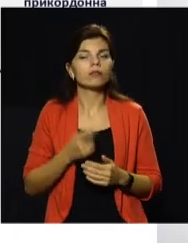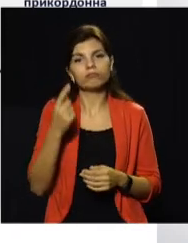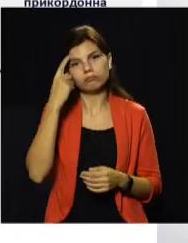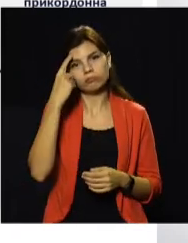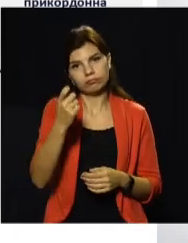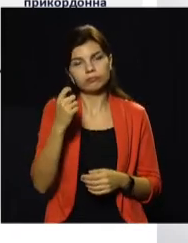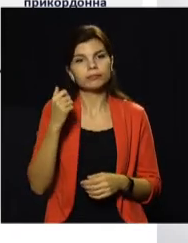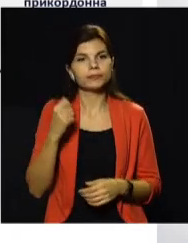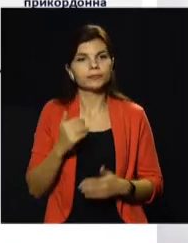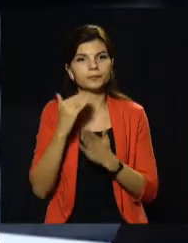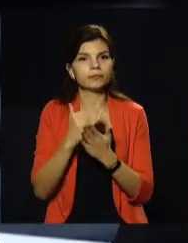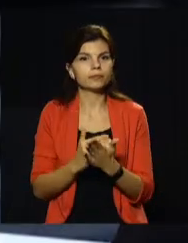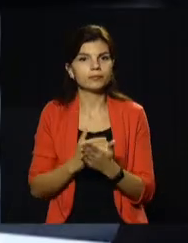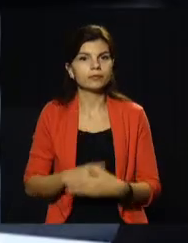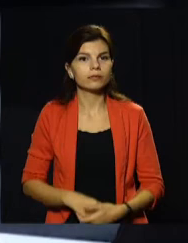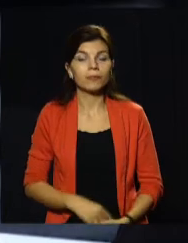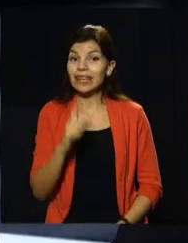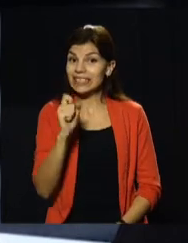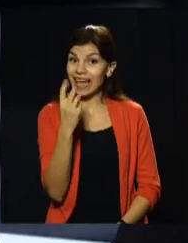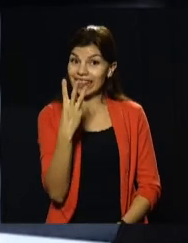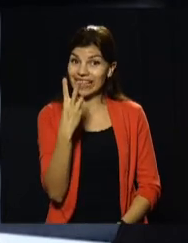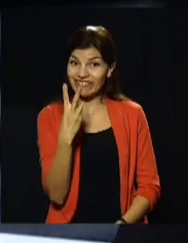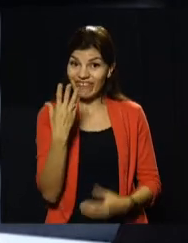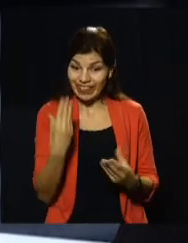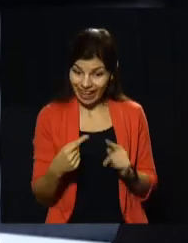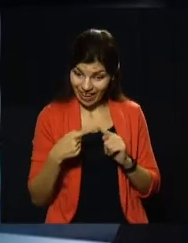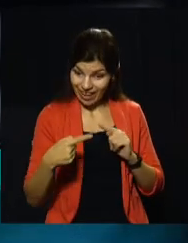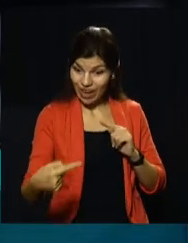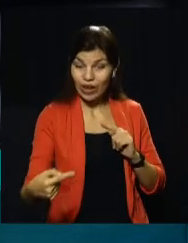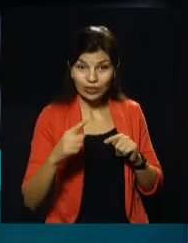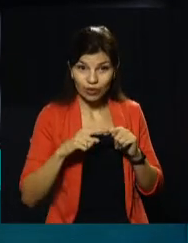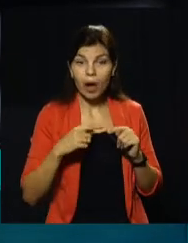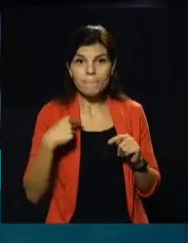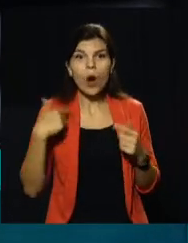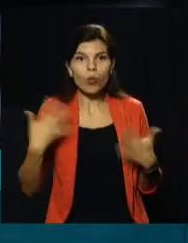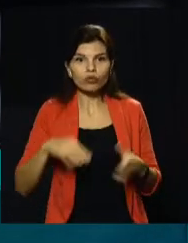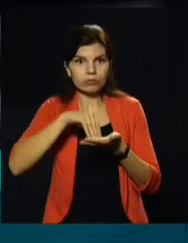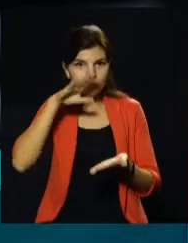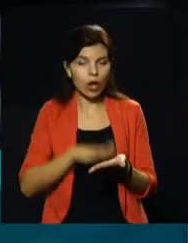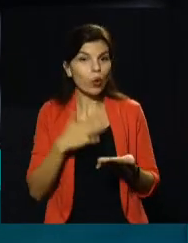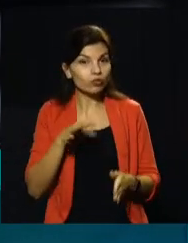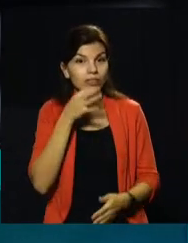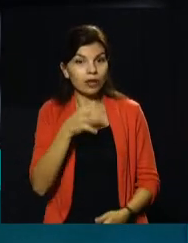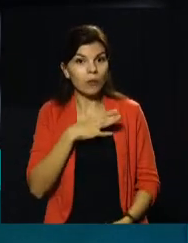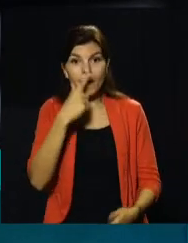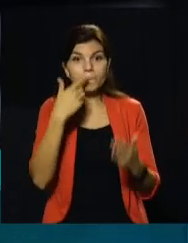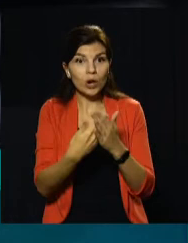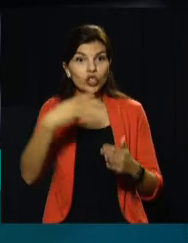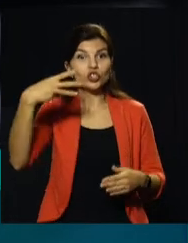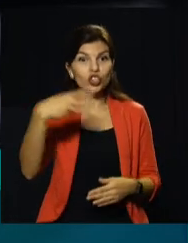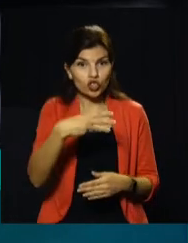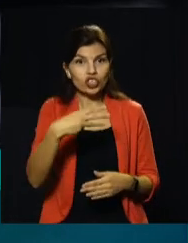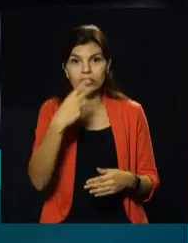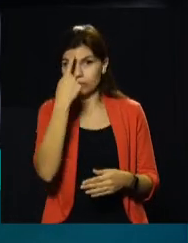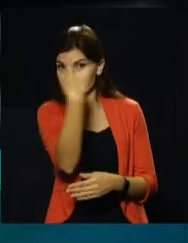у відомстві. За 32 дні виборчого процесу ми зареєстрували, як вже було сказано, майже 3 тисячі заяв